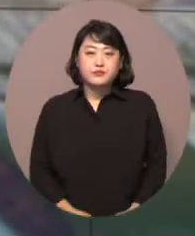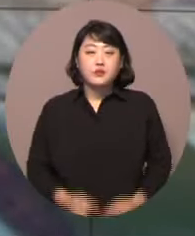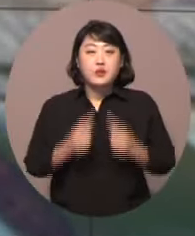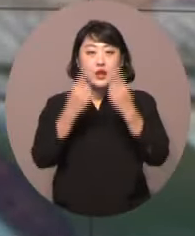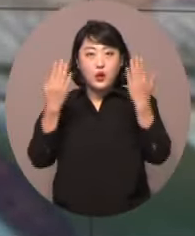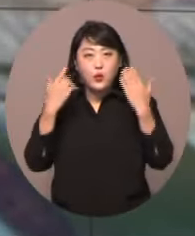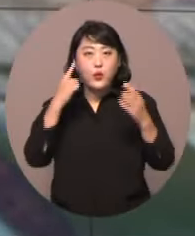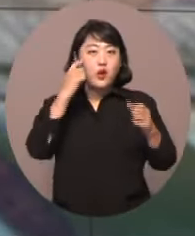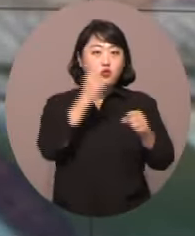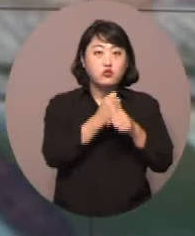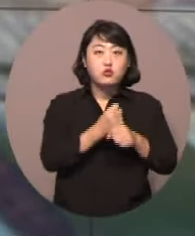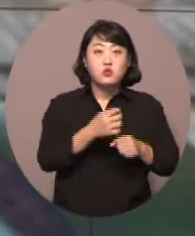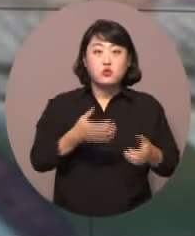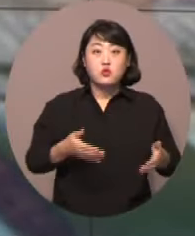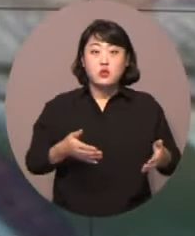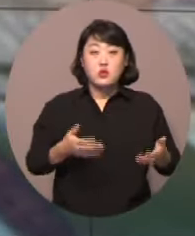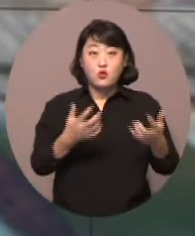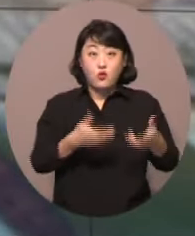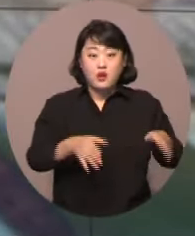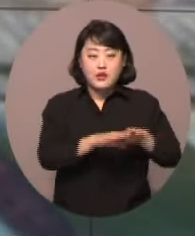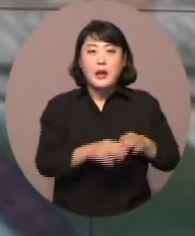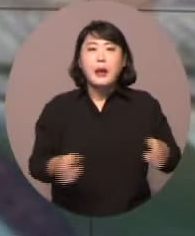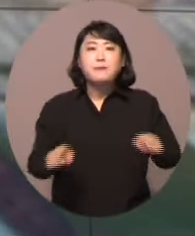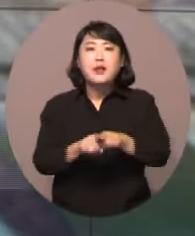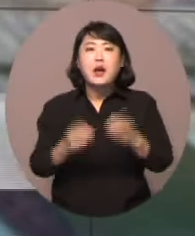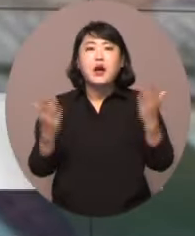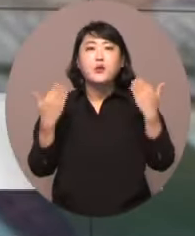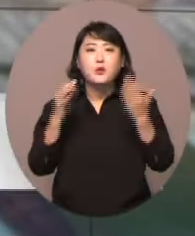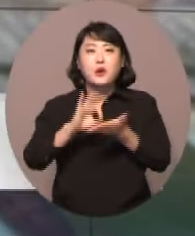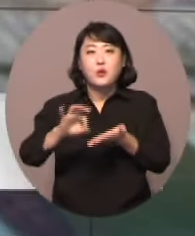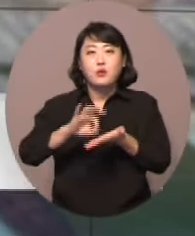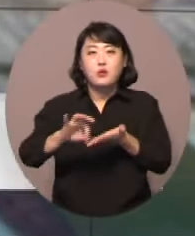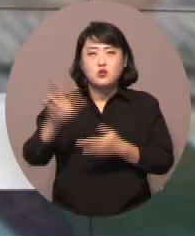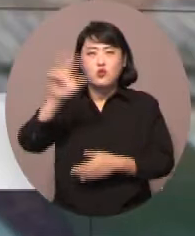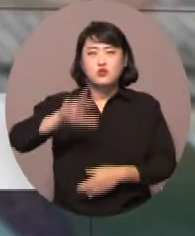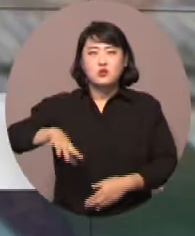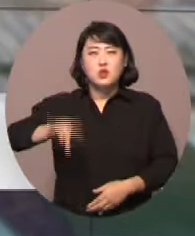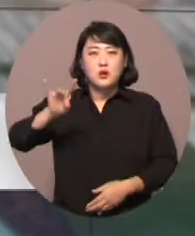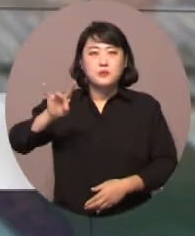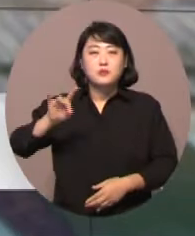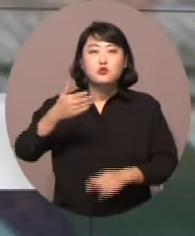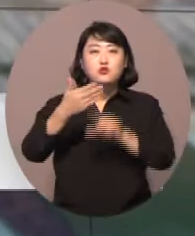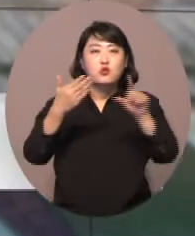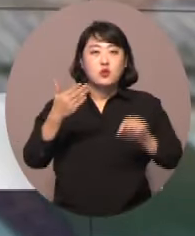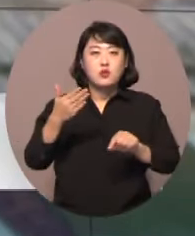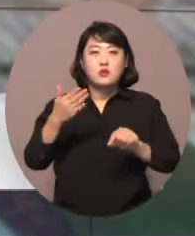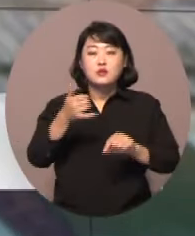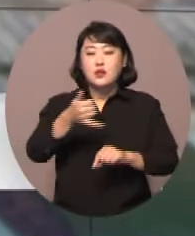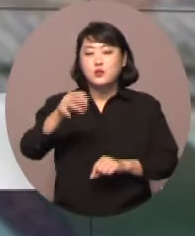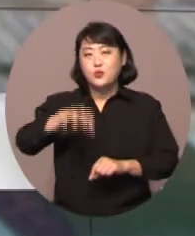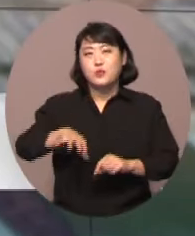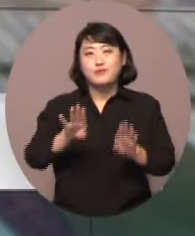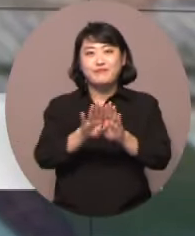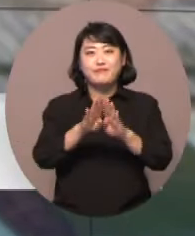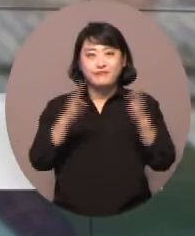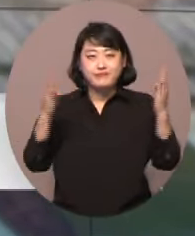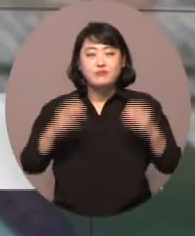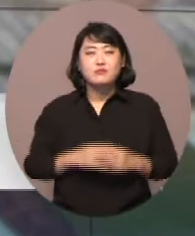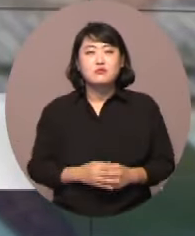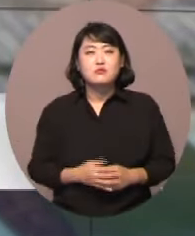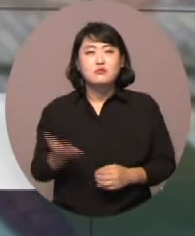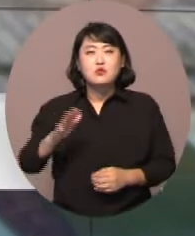대학과 연구기관의 시설을 함께 쓰는 공동 캠퍼스가 전국에서 처음으로 다음 달 세종에 문을 엽니다.